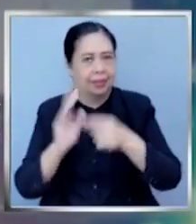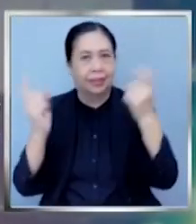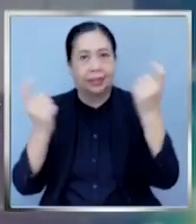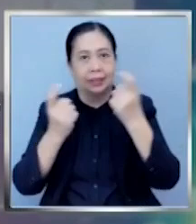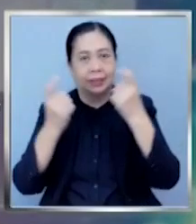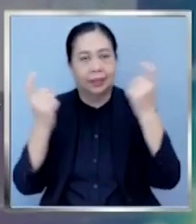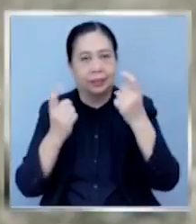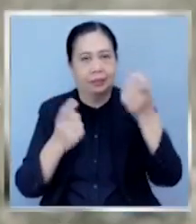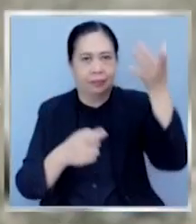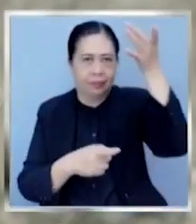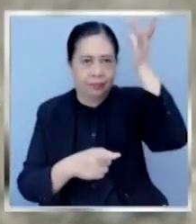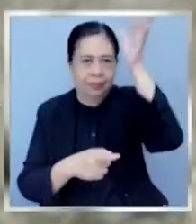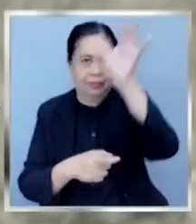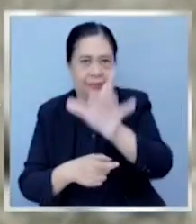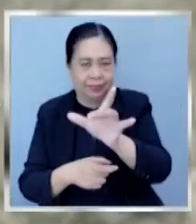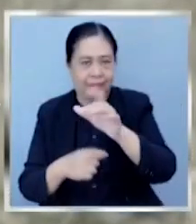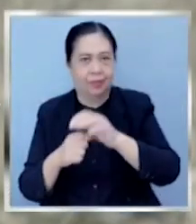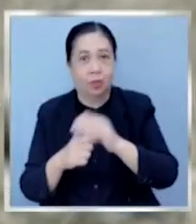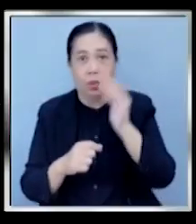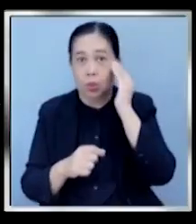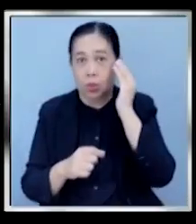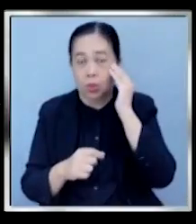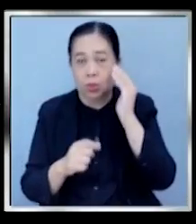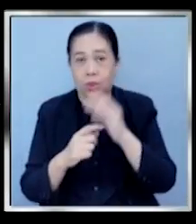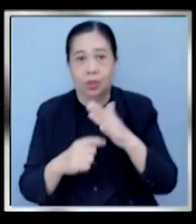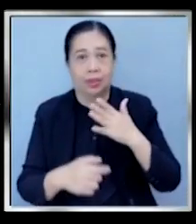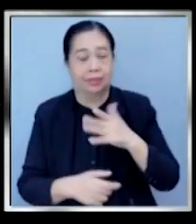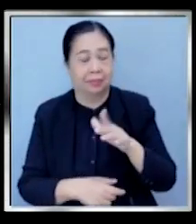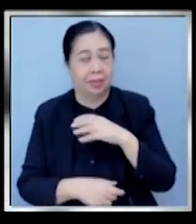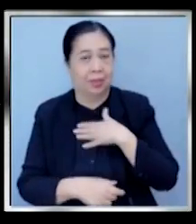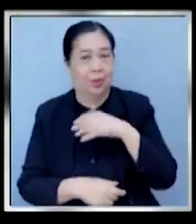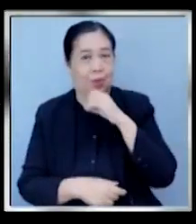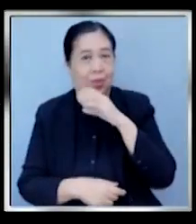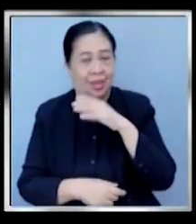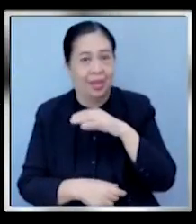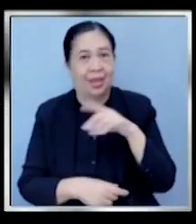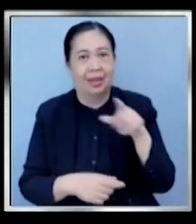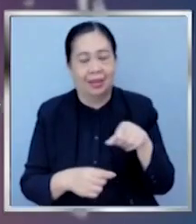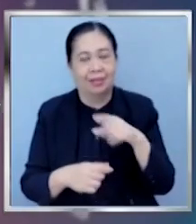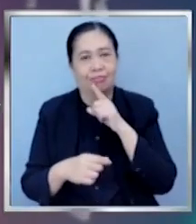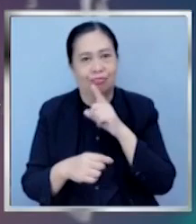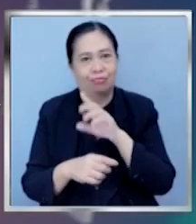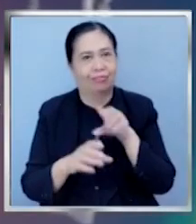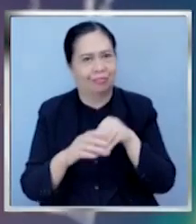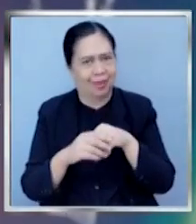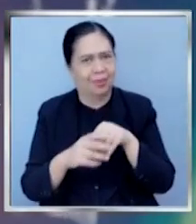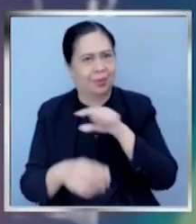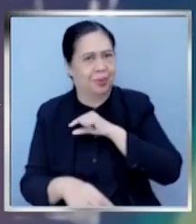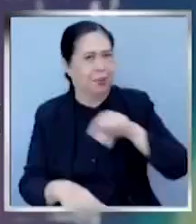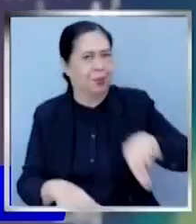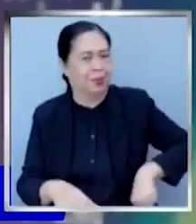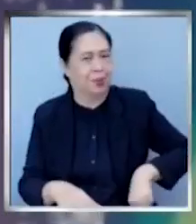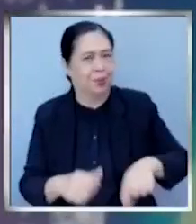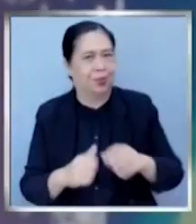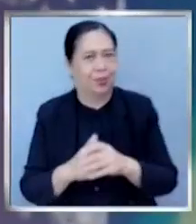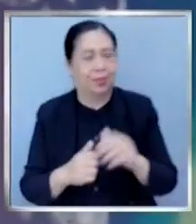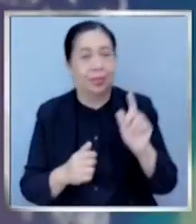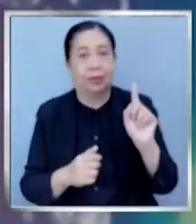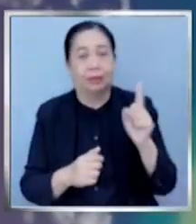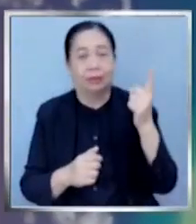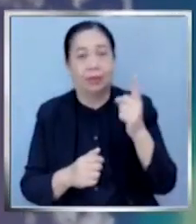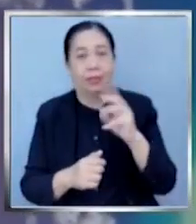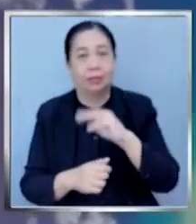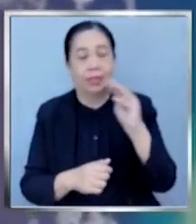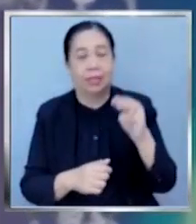pagkorona sa Carnival Queen. Alam niyo ba na ang aking lola, Encarnita Livioco, ay isa ding Carnival Queen? Sa pinakaunang Manila Carnival noong